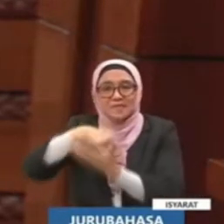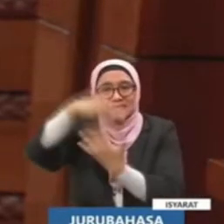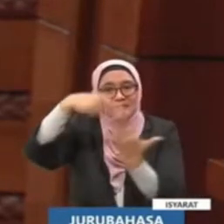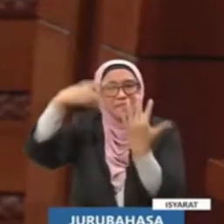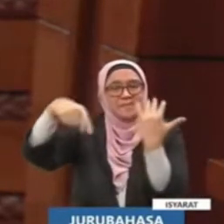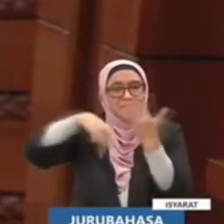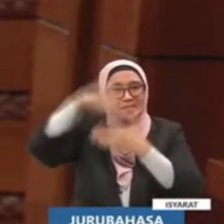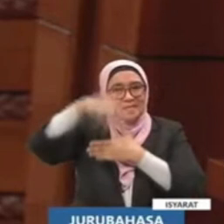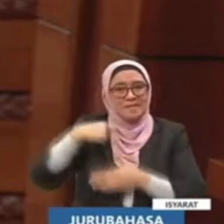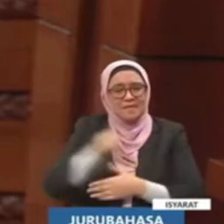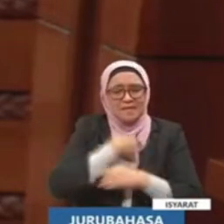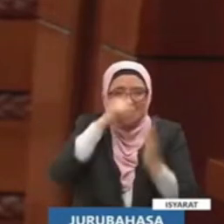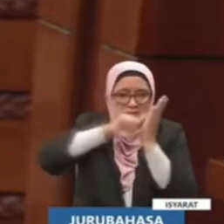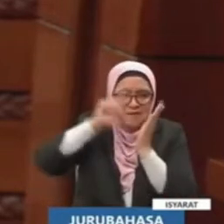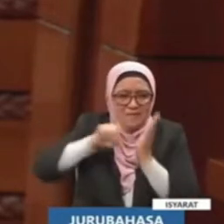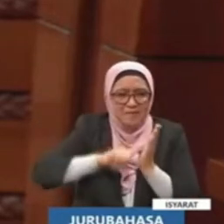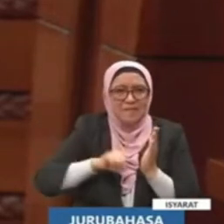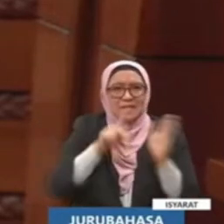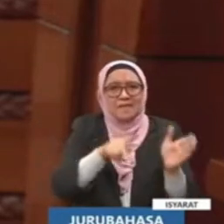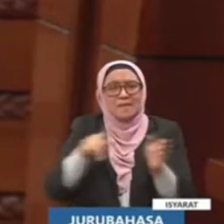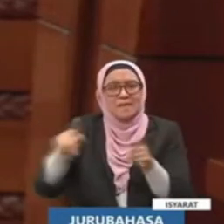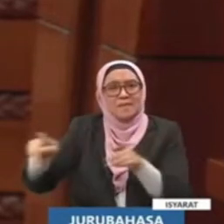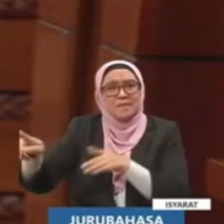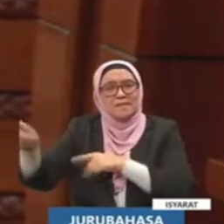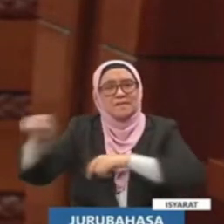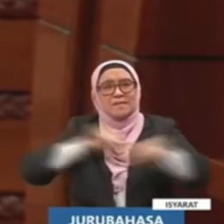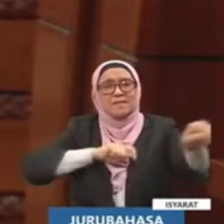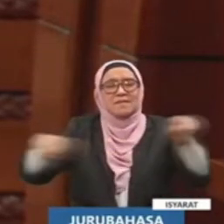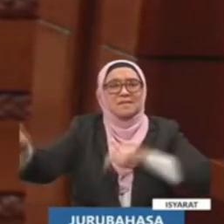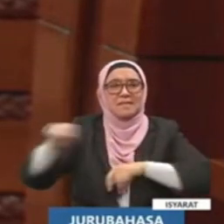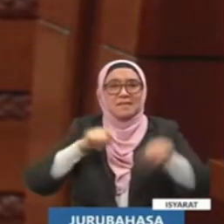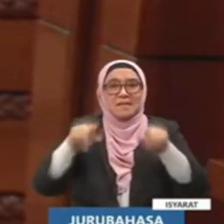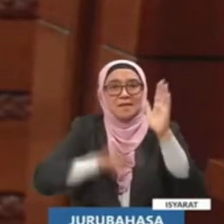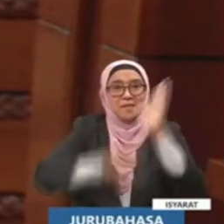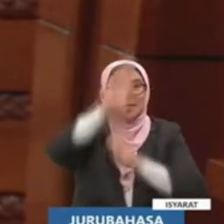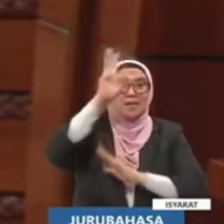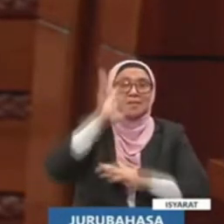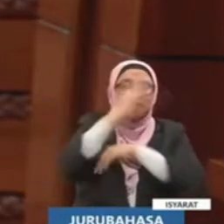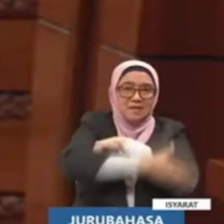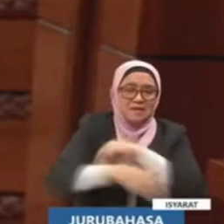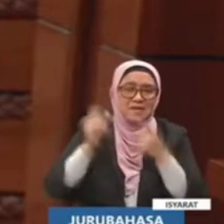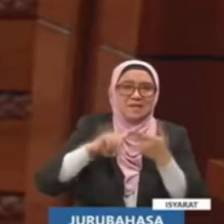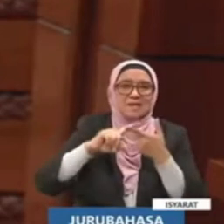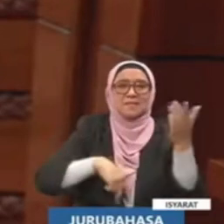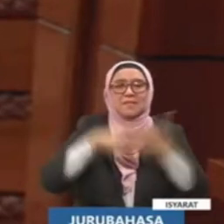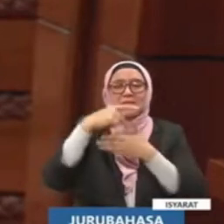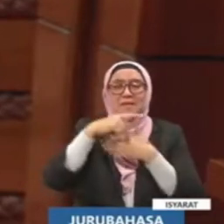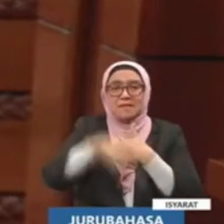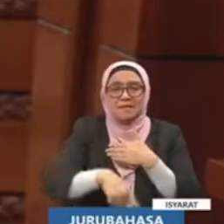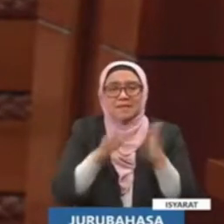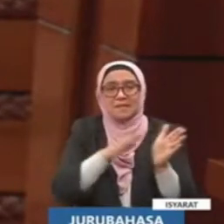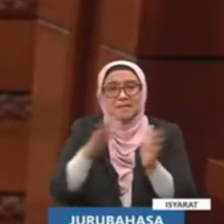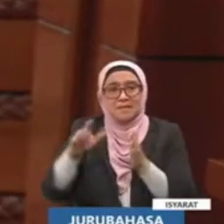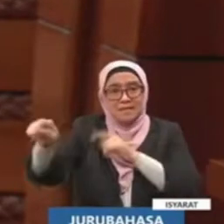membuat sematkan terhadap plantin akan sauna wanita negara tenang tindakan pembangunan wanita negara dan begitu juga untuk